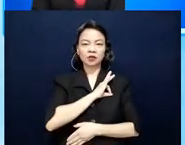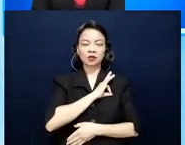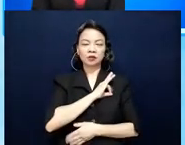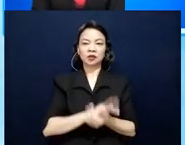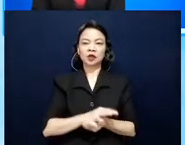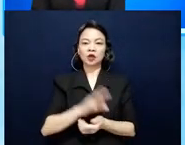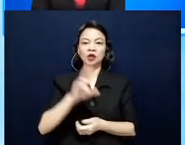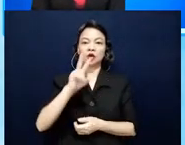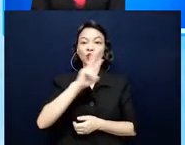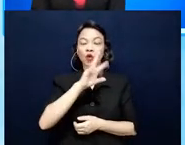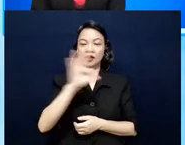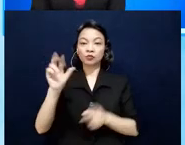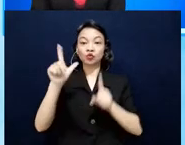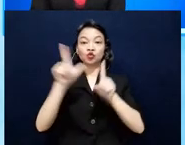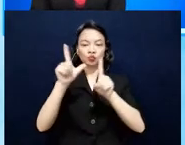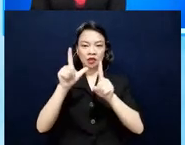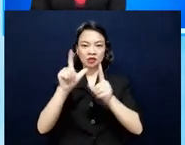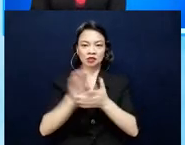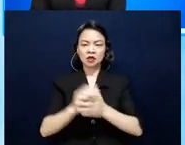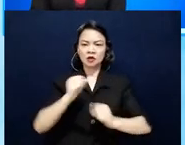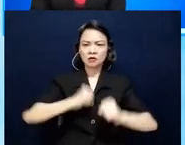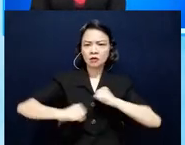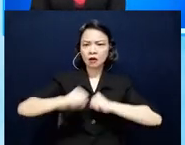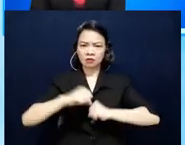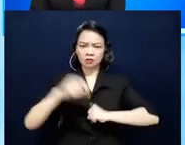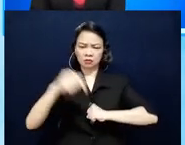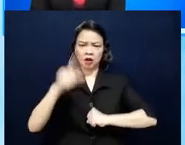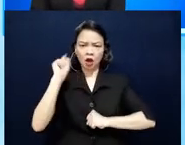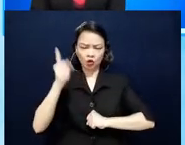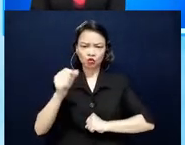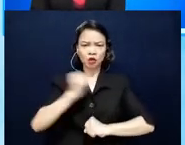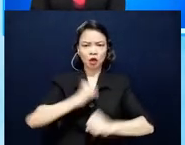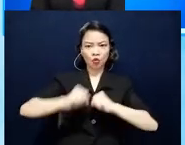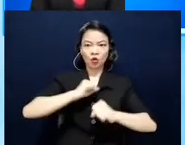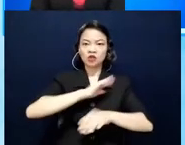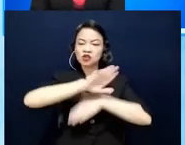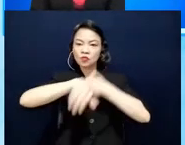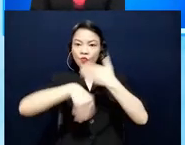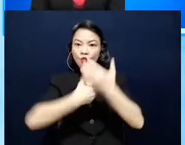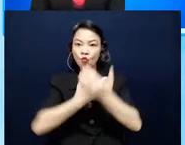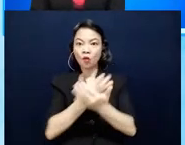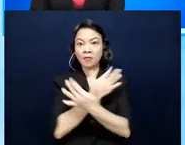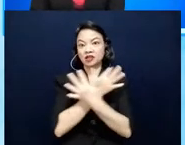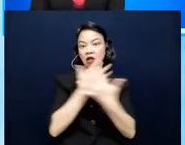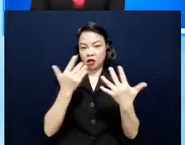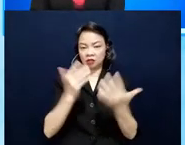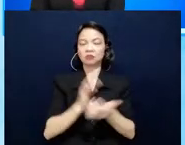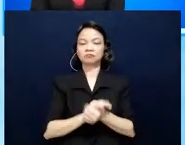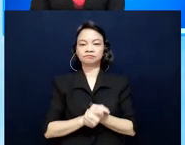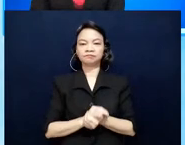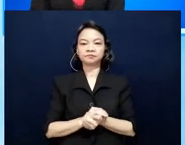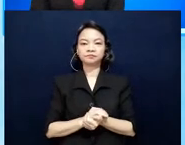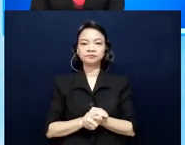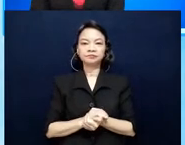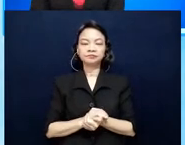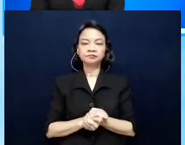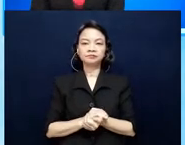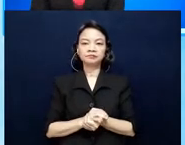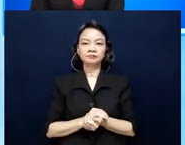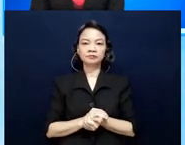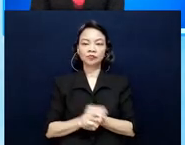ya, bahwa gerakan ini harus dilakukan oleh semua pihak, seluruh masyarakat,